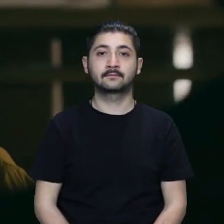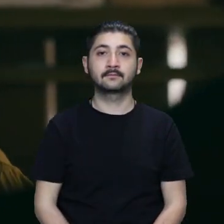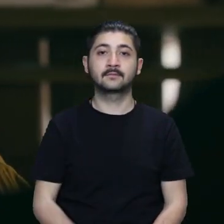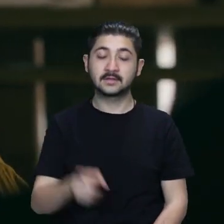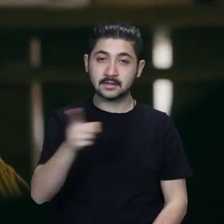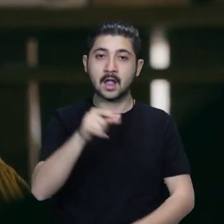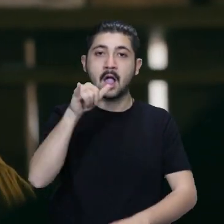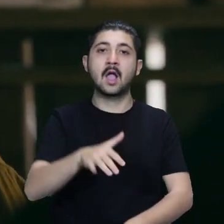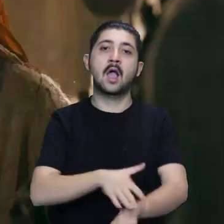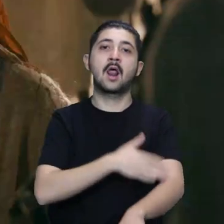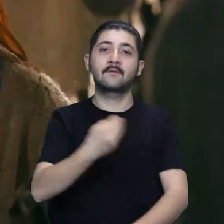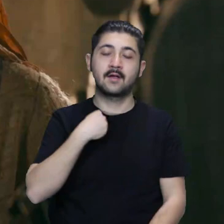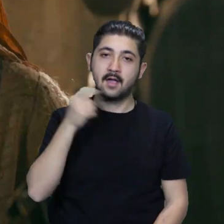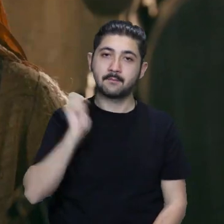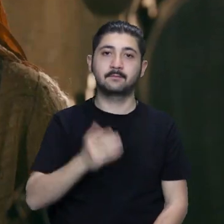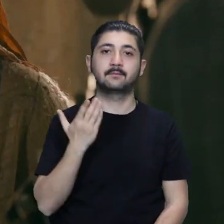Siz de hakkınızı helal edin.